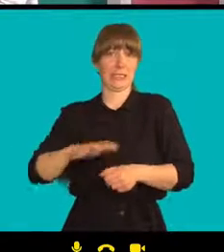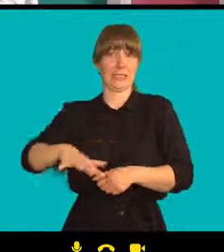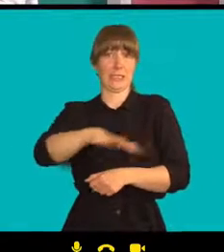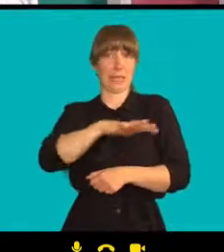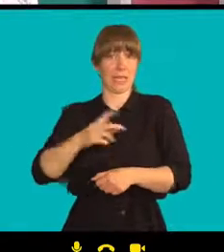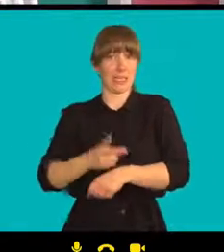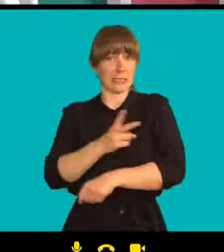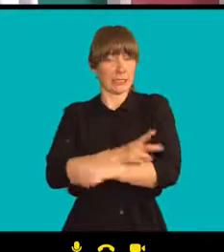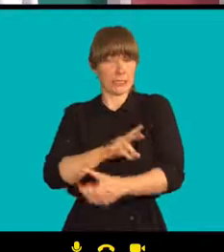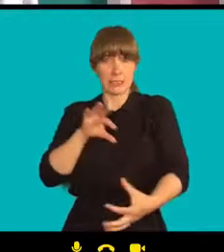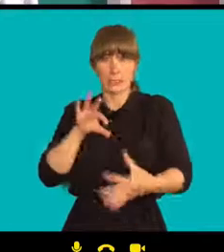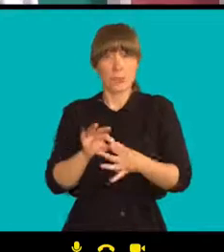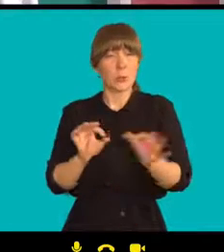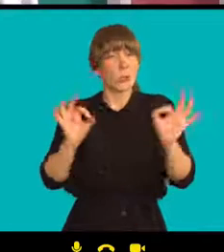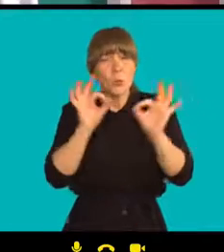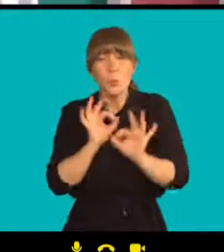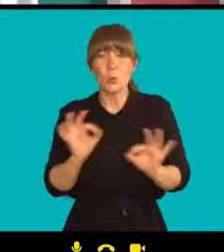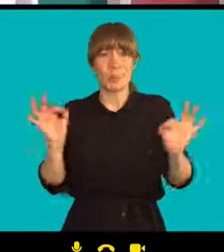A